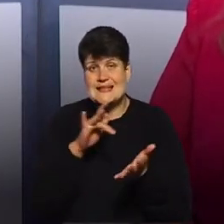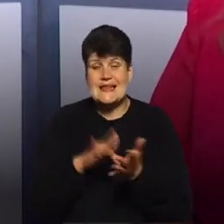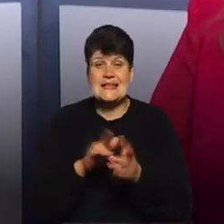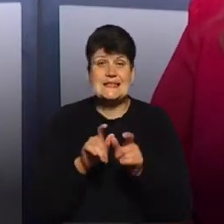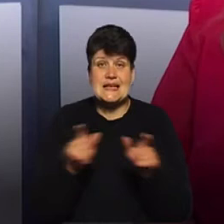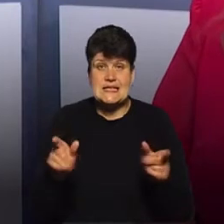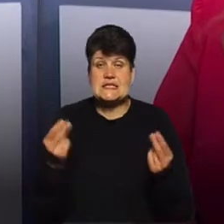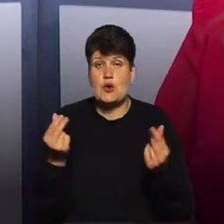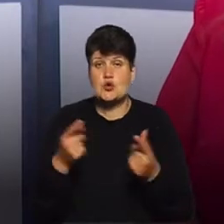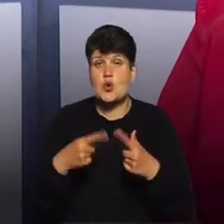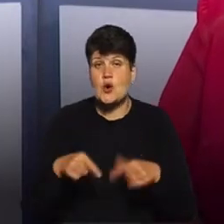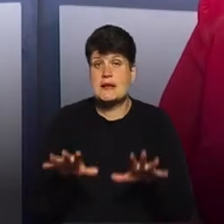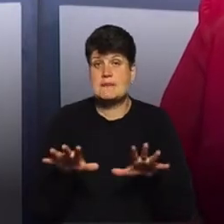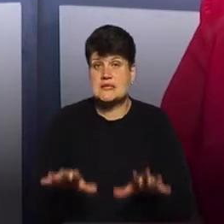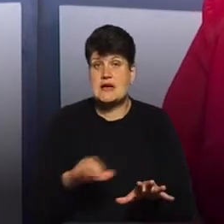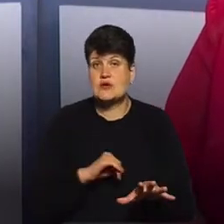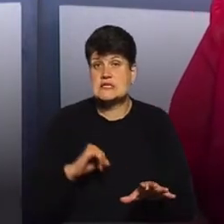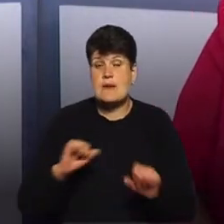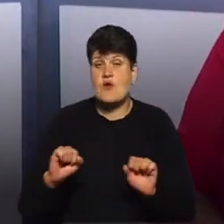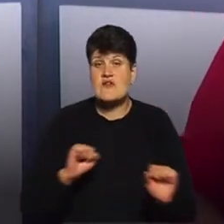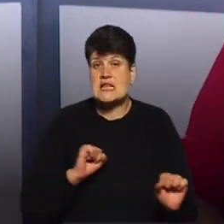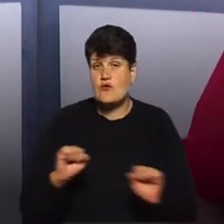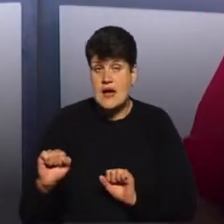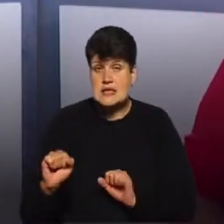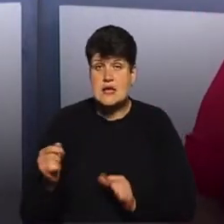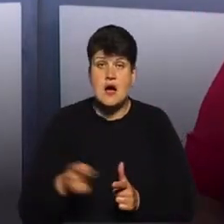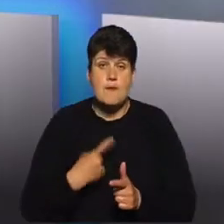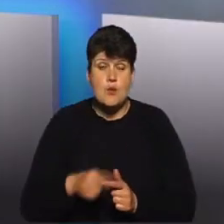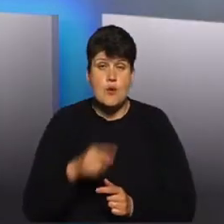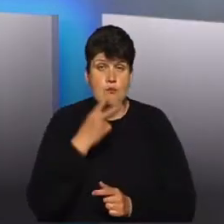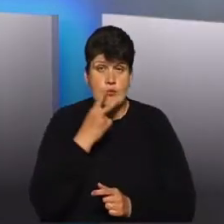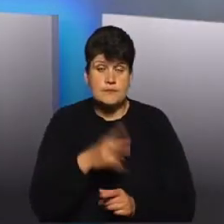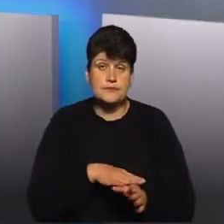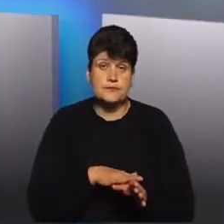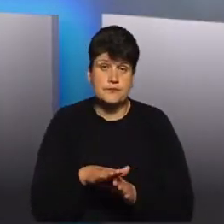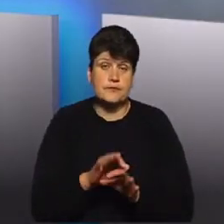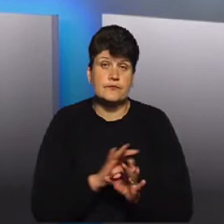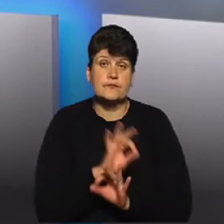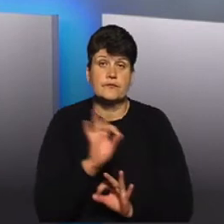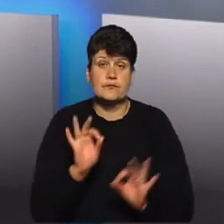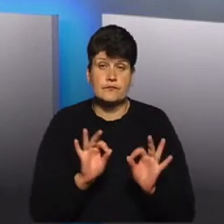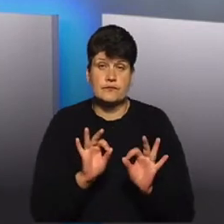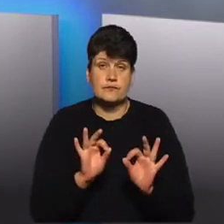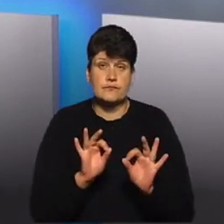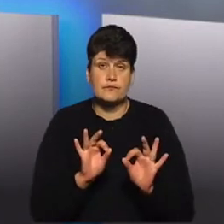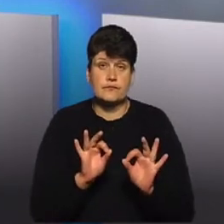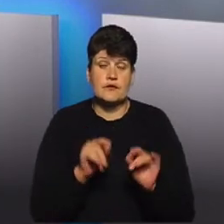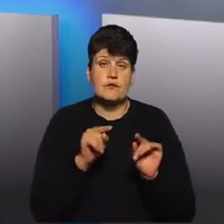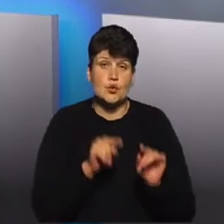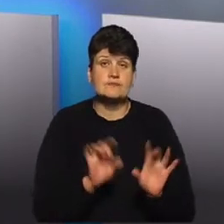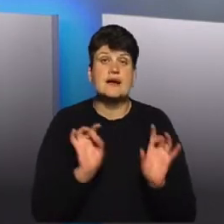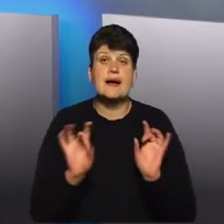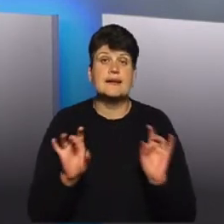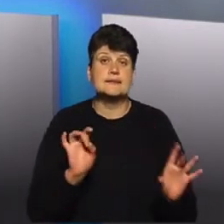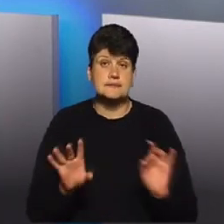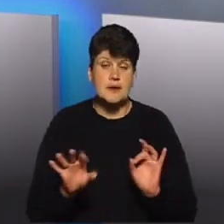місцевого самоврядування, ну, або передбачити реалізацію якогось проєкту в напрямку його промоції. Проєкт є, він